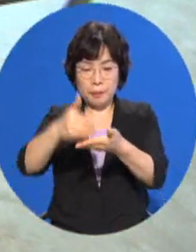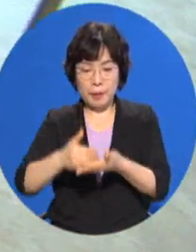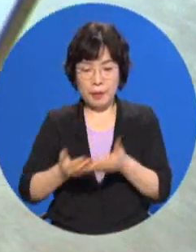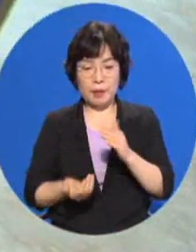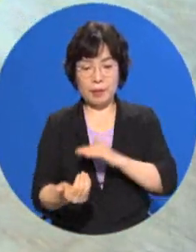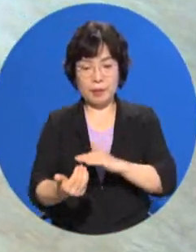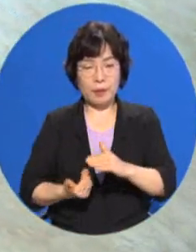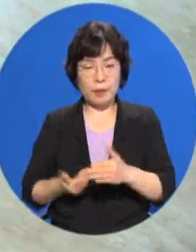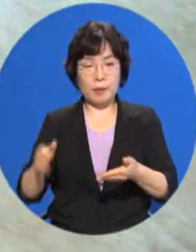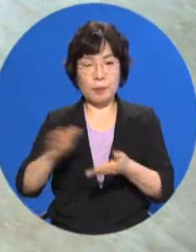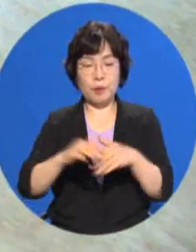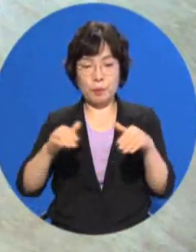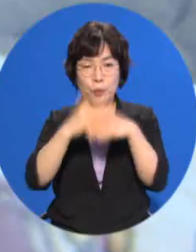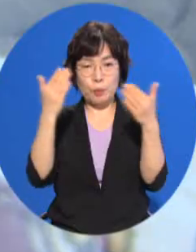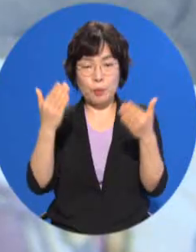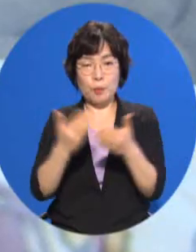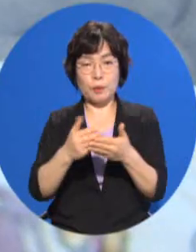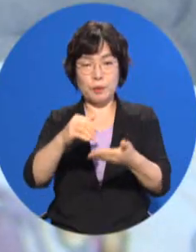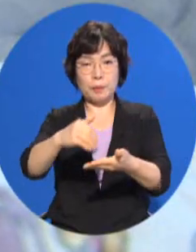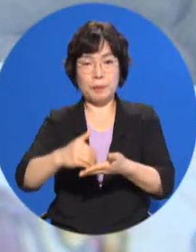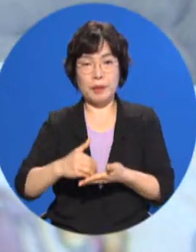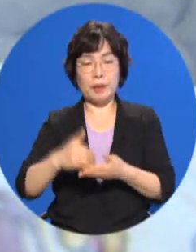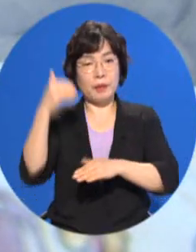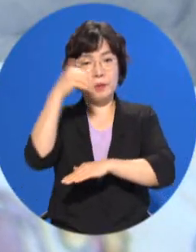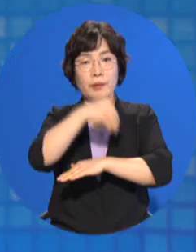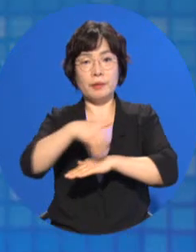계획이라며 시민들의 관심을 당부했습니다.